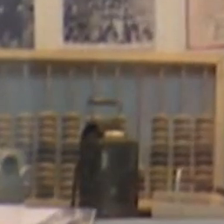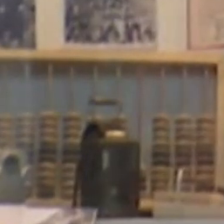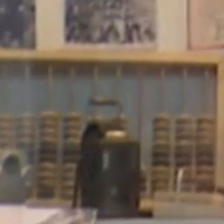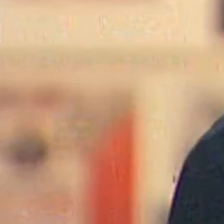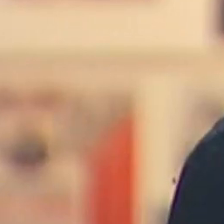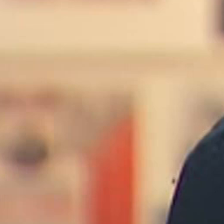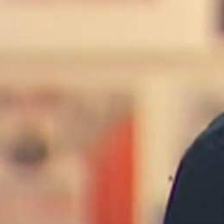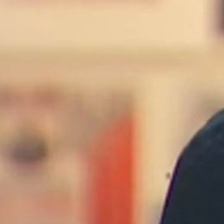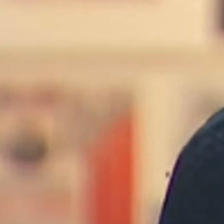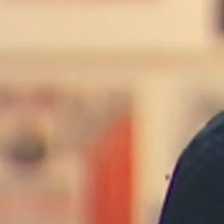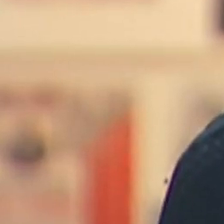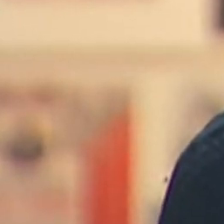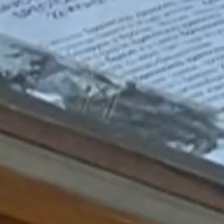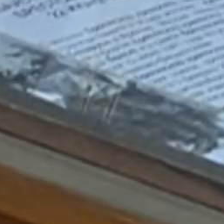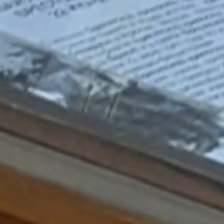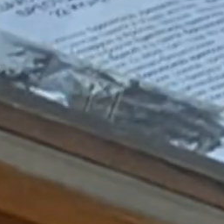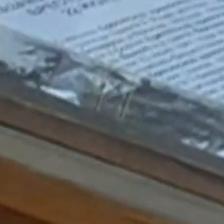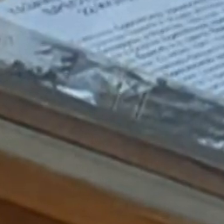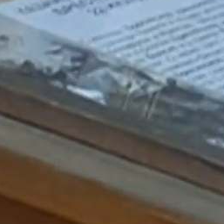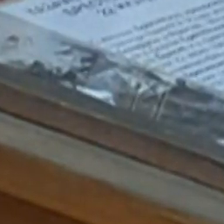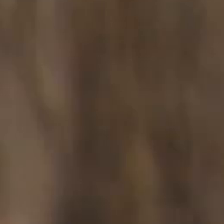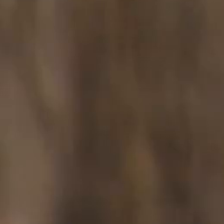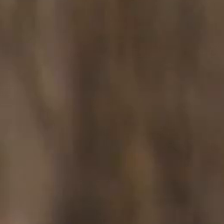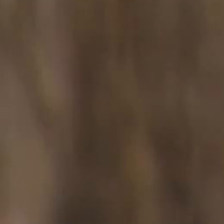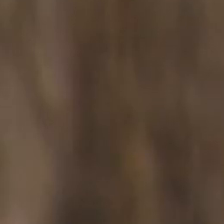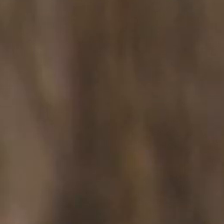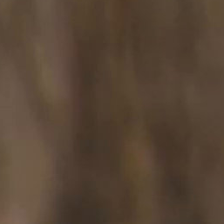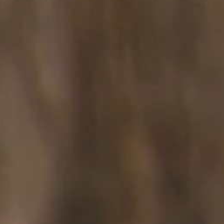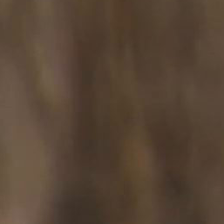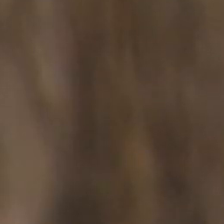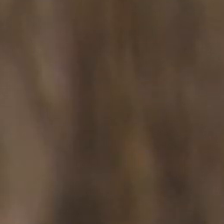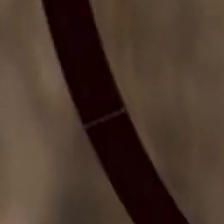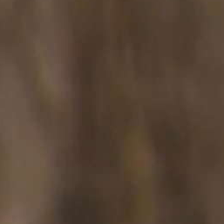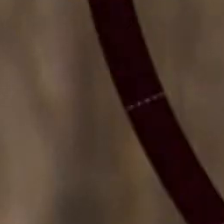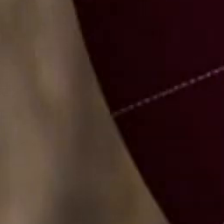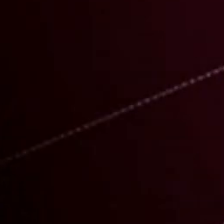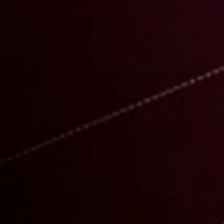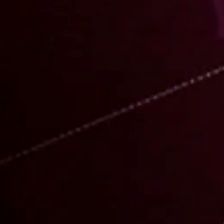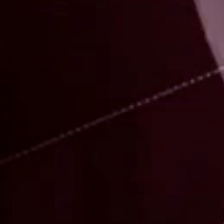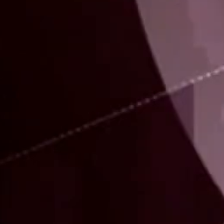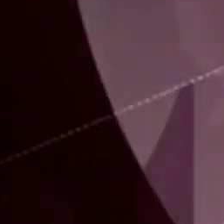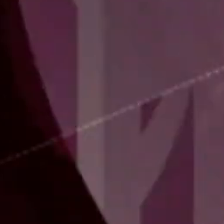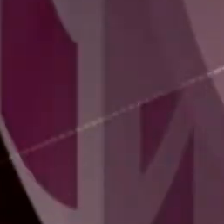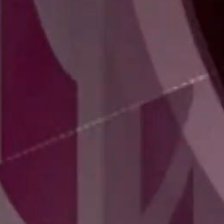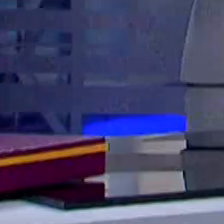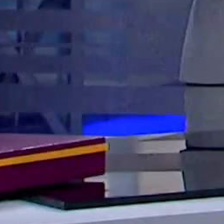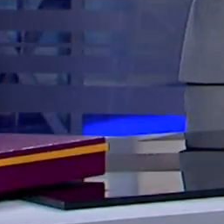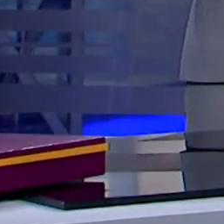рассказала историю своего деда. Подробности жизни великого героя в материале Дениса Зимцова.